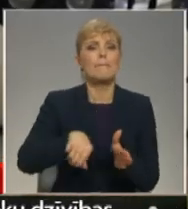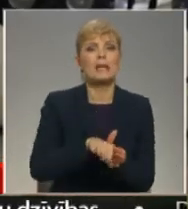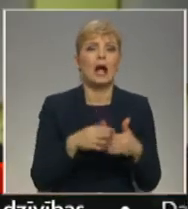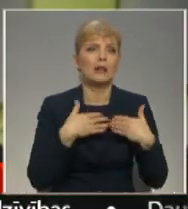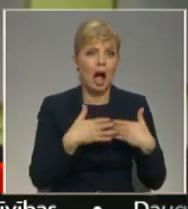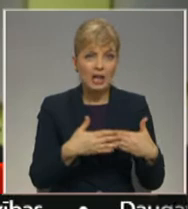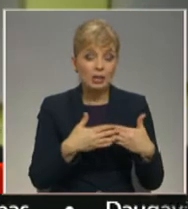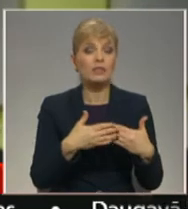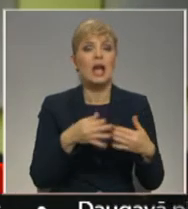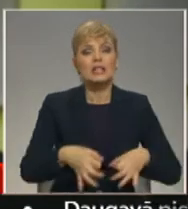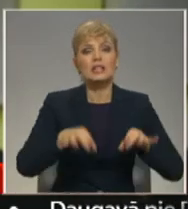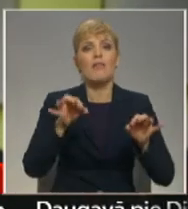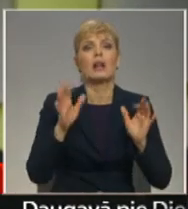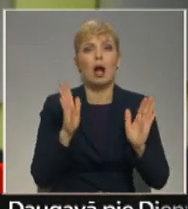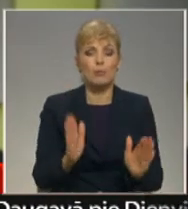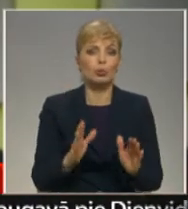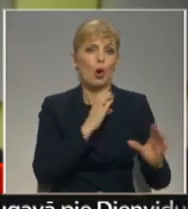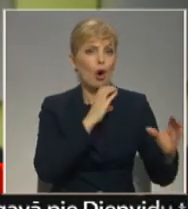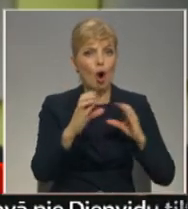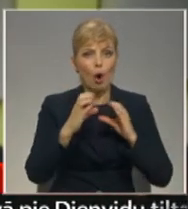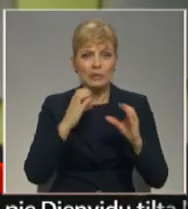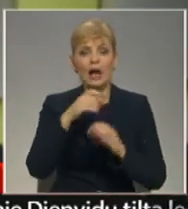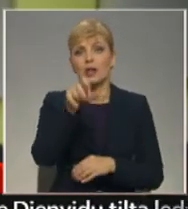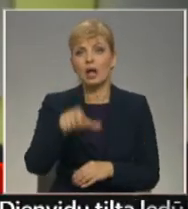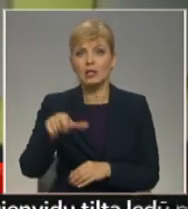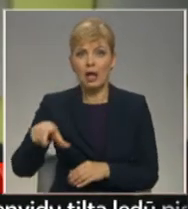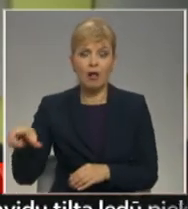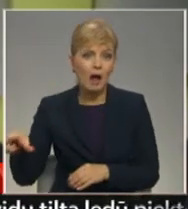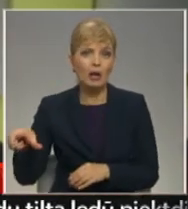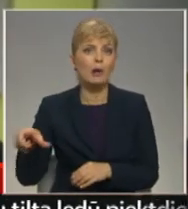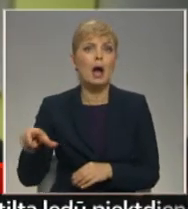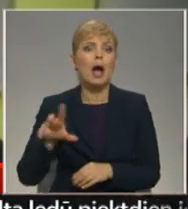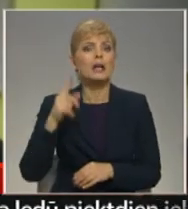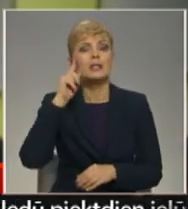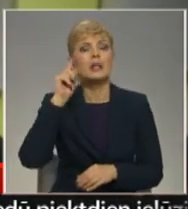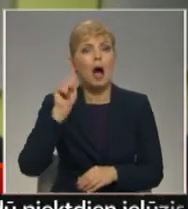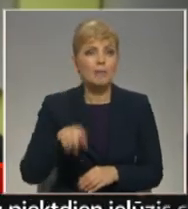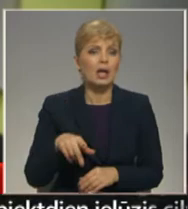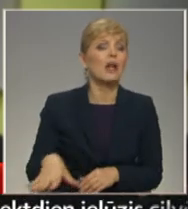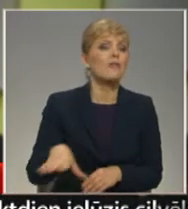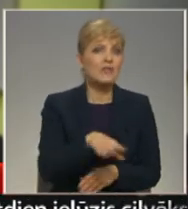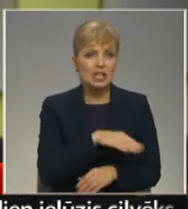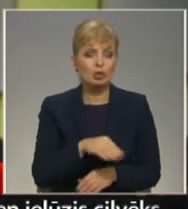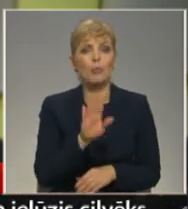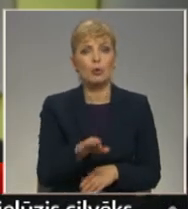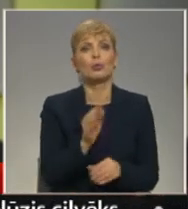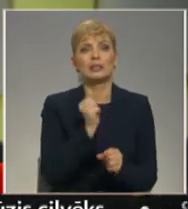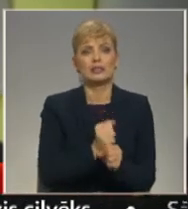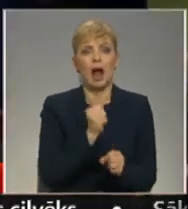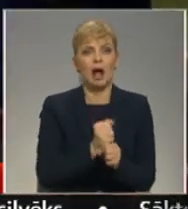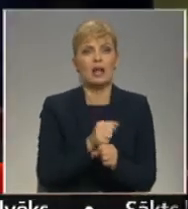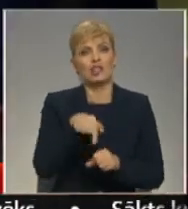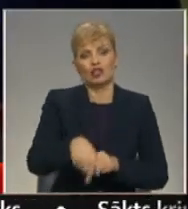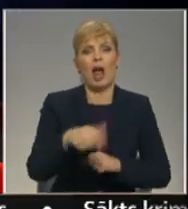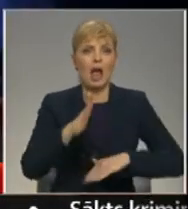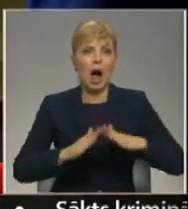darboties. Svarīgākais būtu tā komunikācija cilvēkiem, nu kaut kāda sapratne pa visu to, lai būtu arī strādāts būtu tādā